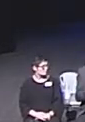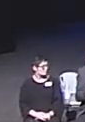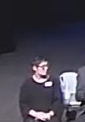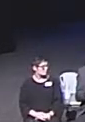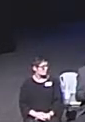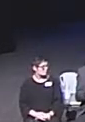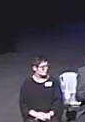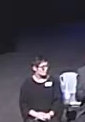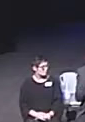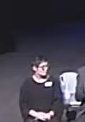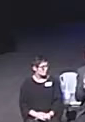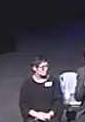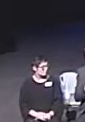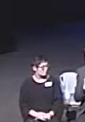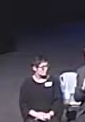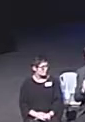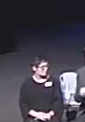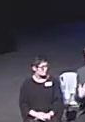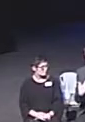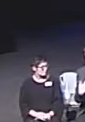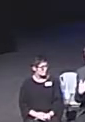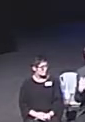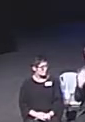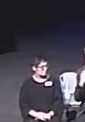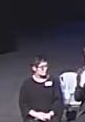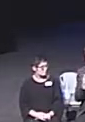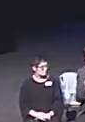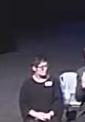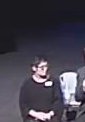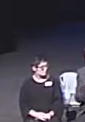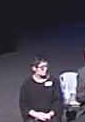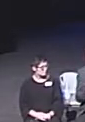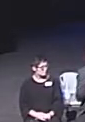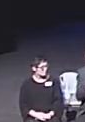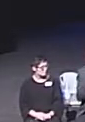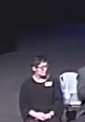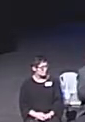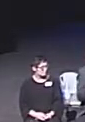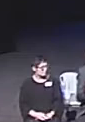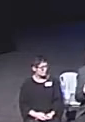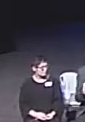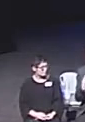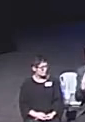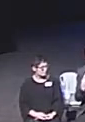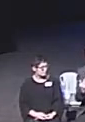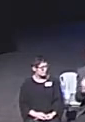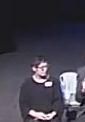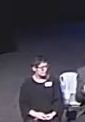Ja sitten puhutaan siitä, mitä voi tulla. Mietitään yhdessä jopa tuottajan kanssa, mitä ehkä yllätyksiä on.